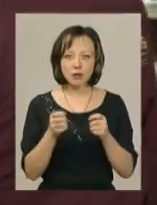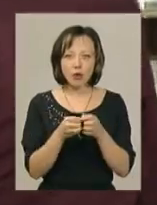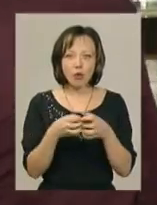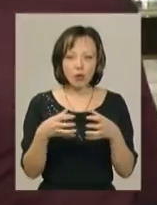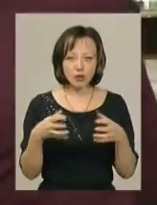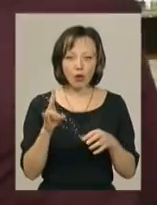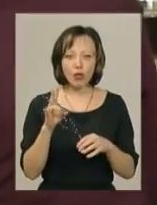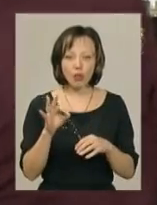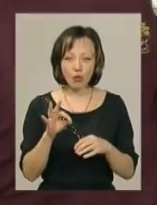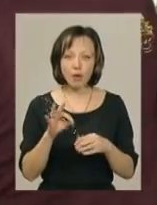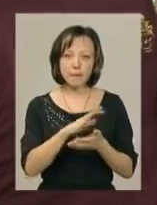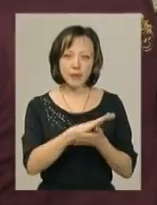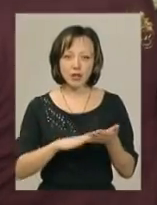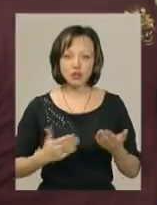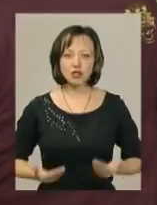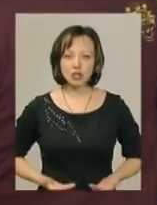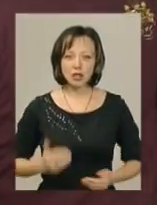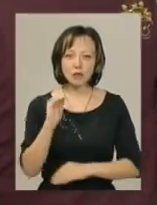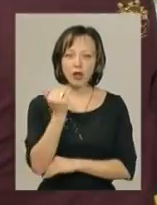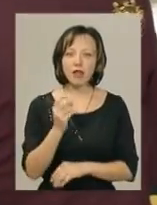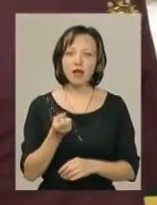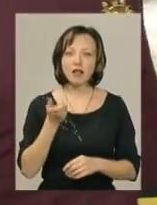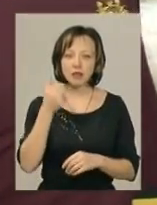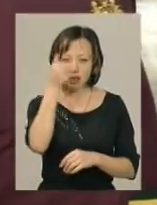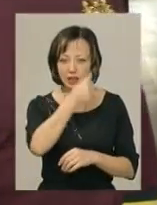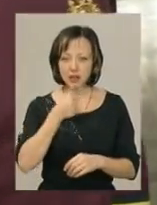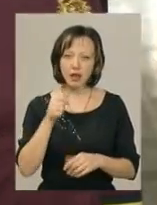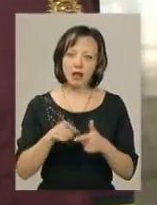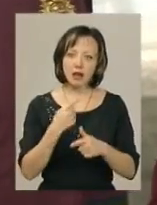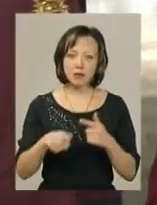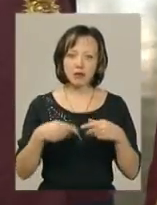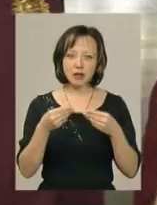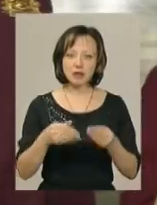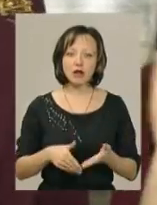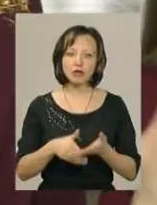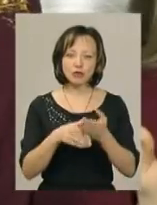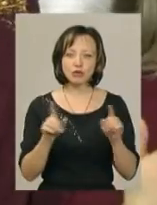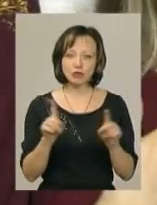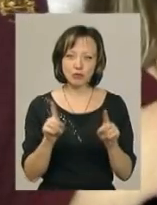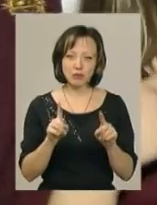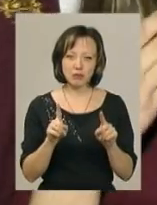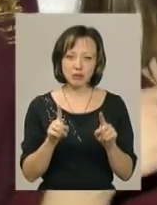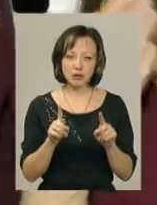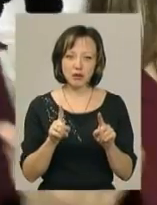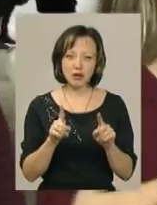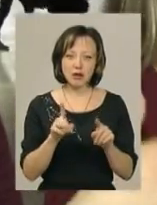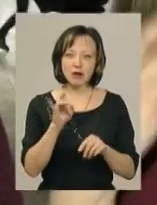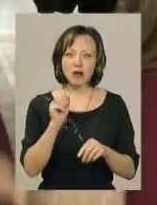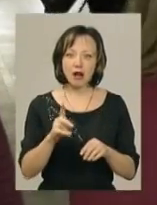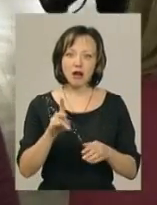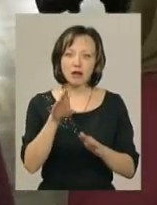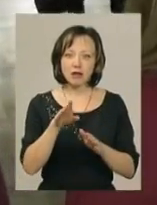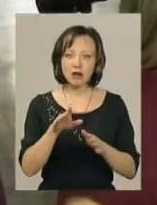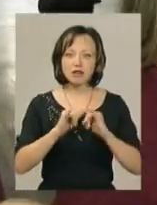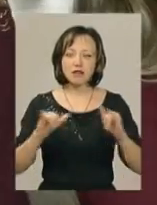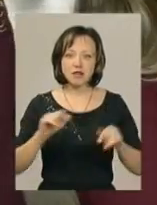і продлит життя на пару років, це лікування для того, щоб цей рак розвивався